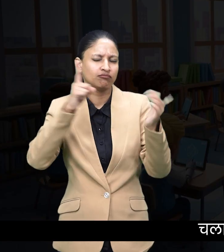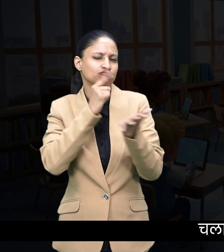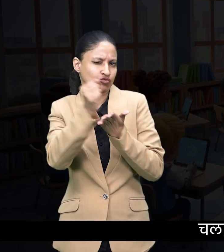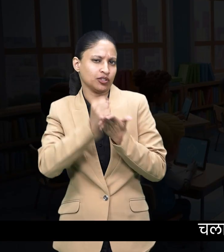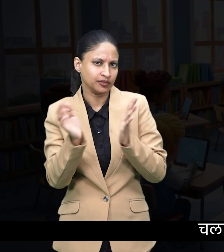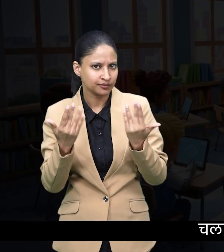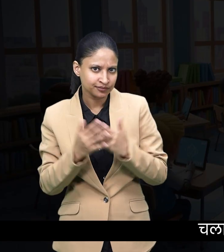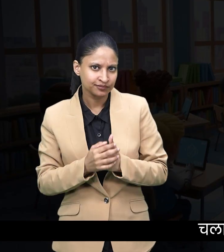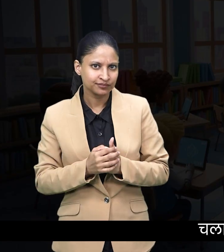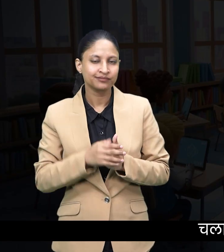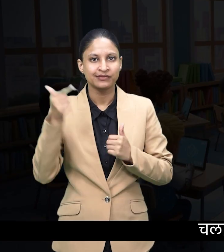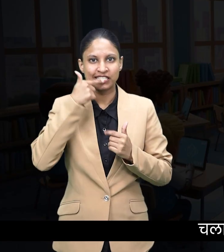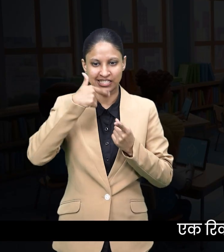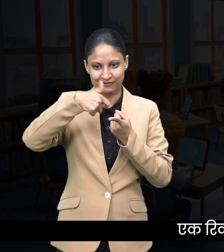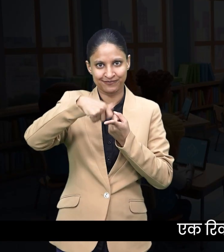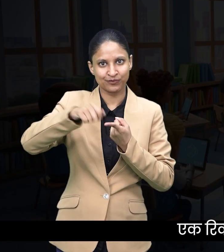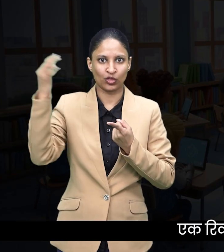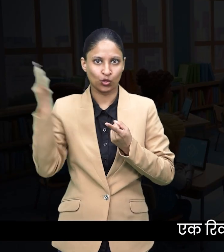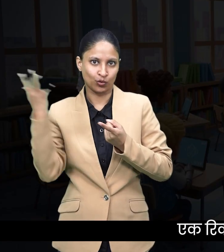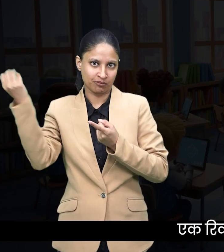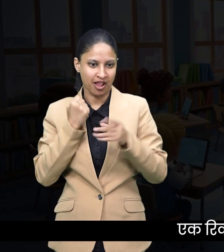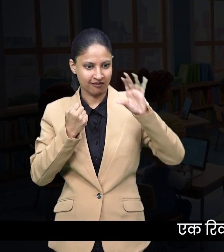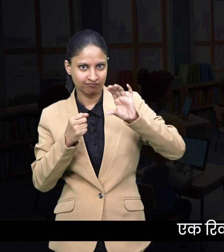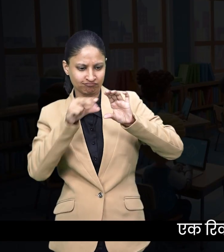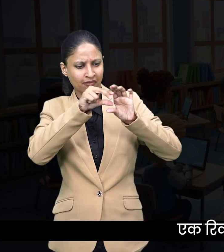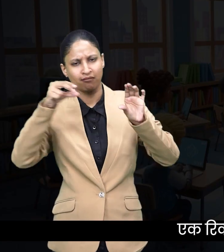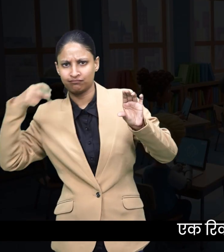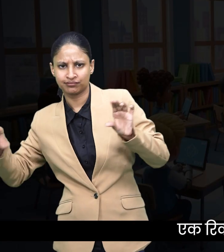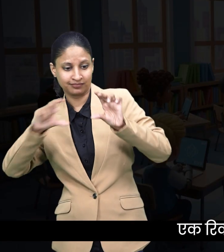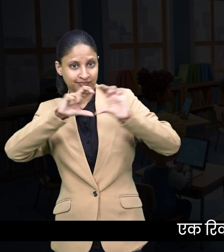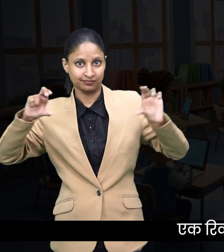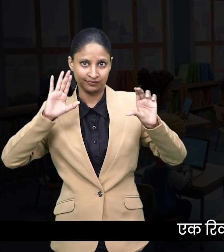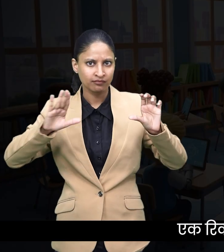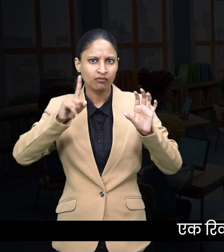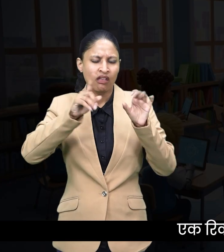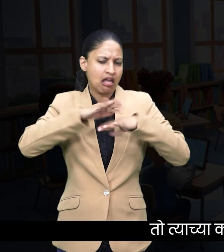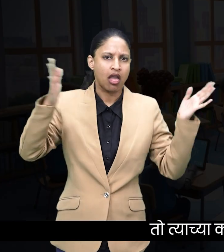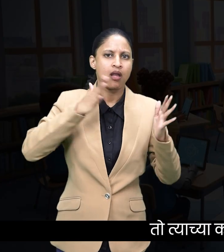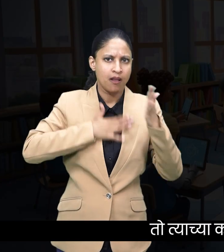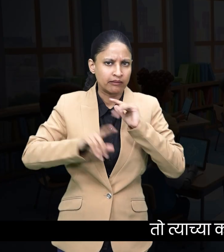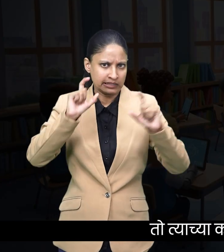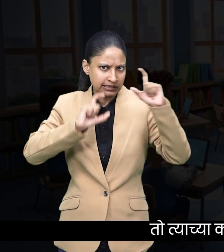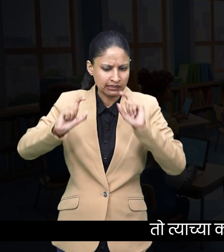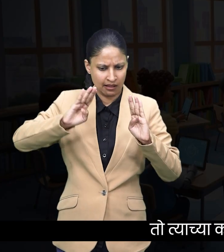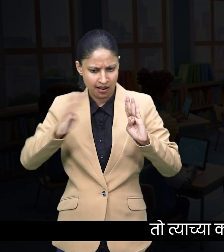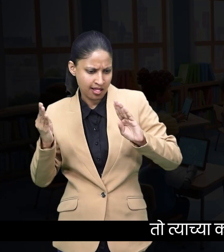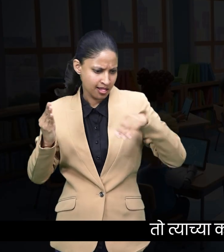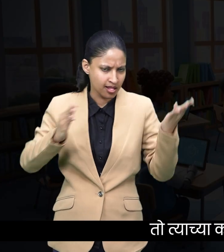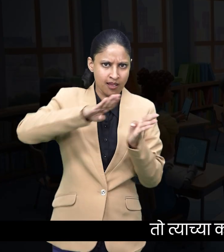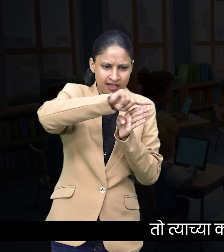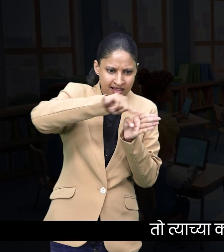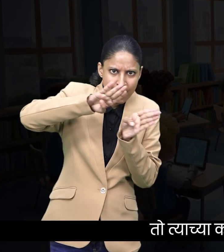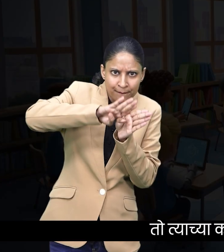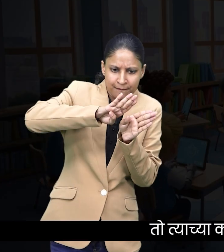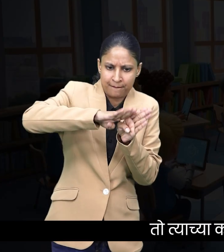चला स्वतः प्रयत्न करूया. एक रिकामा टूथपेस्ट बॉक्स घ्या. तो त्याच्या कडांवरून